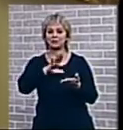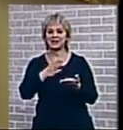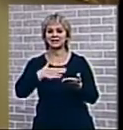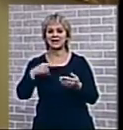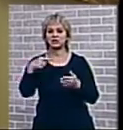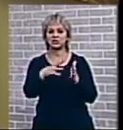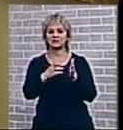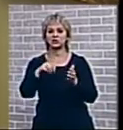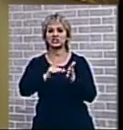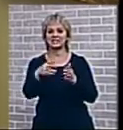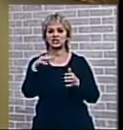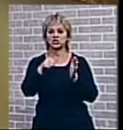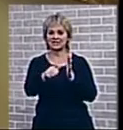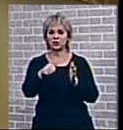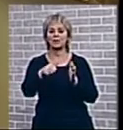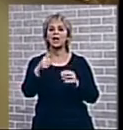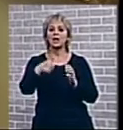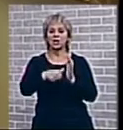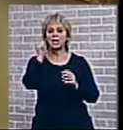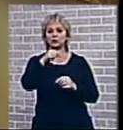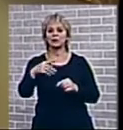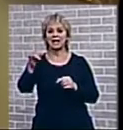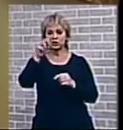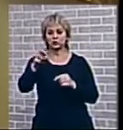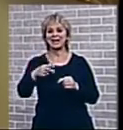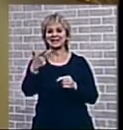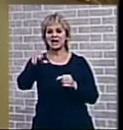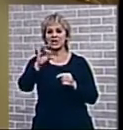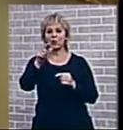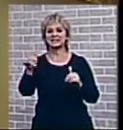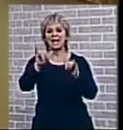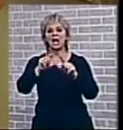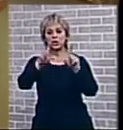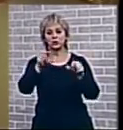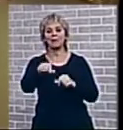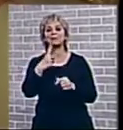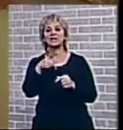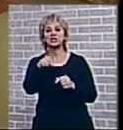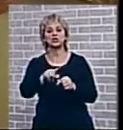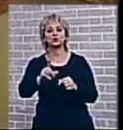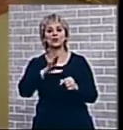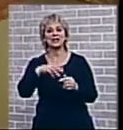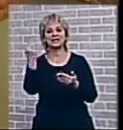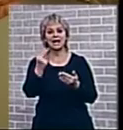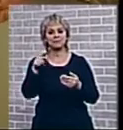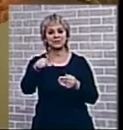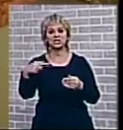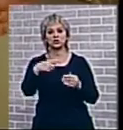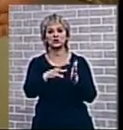нам в 1966 году из Государственной Третьяковской галереи. И примечательно, что она была написана